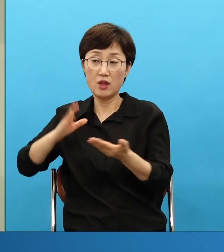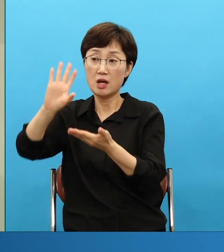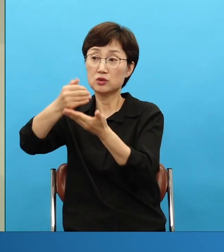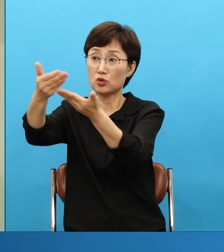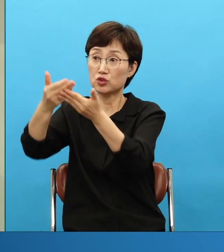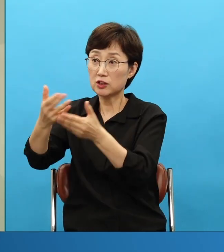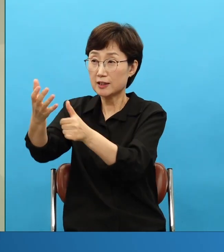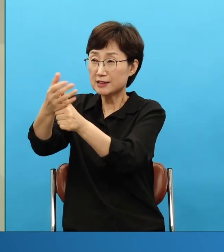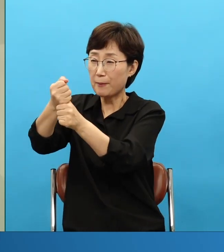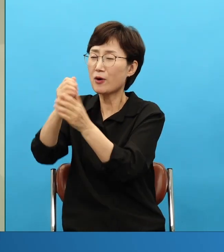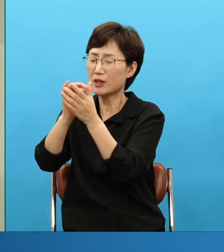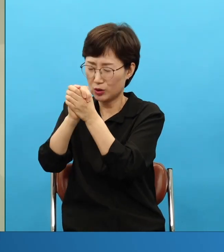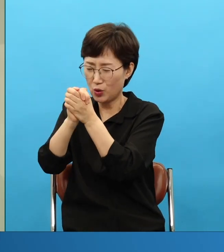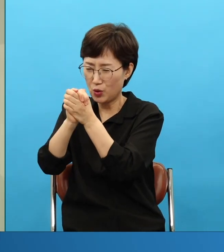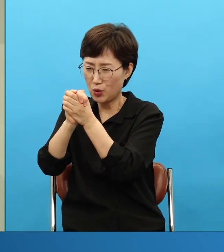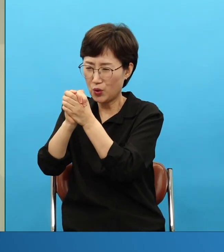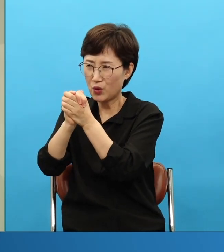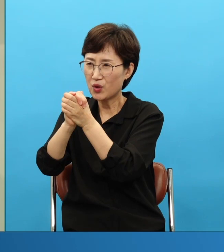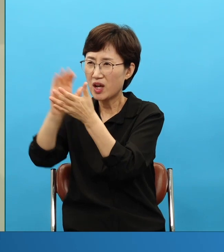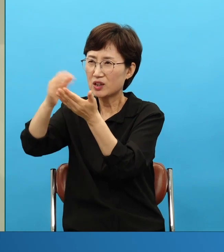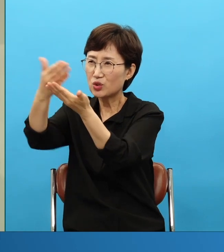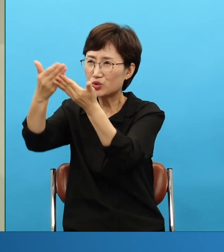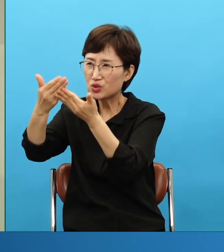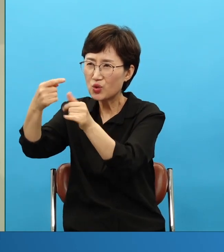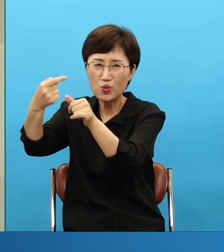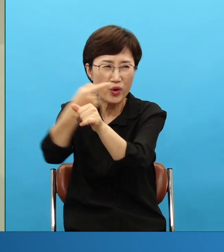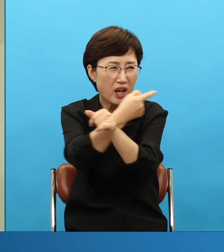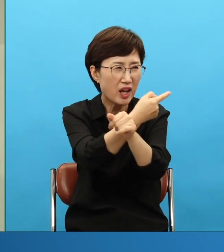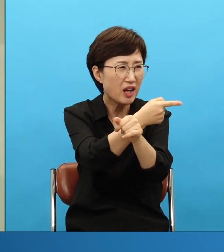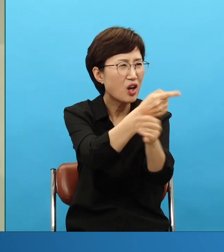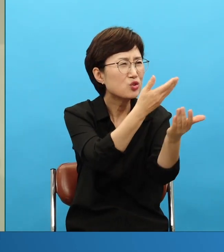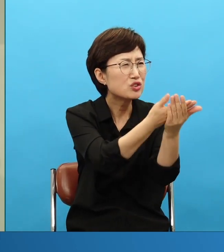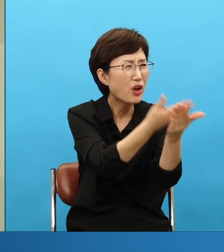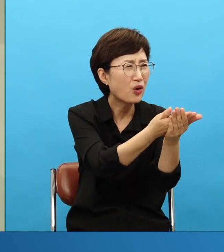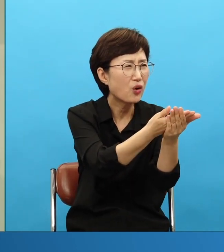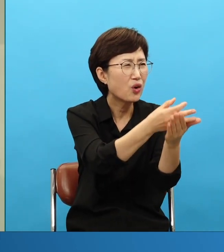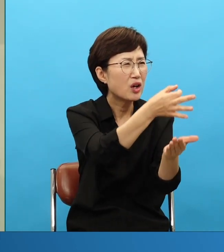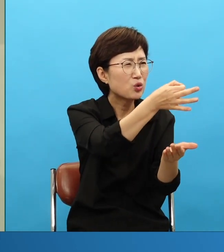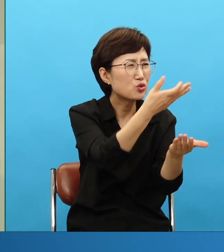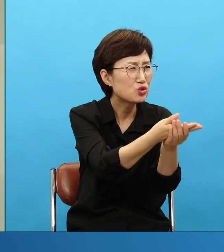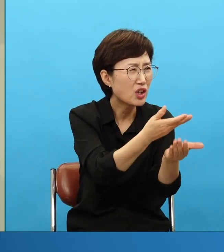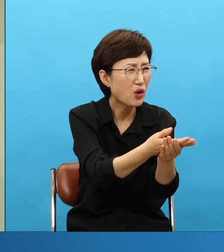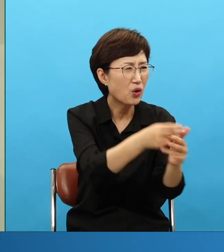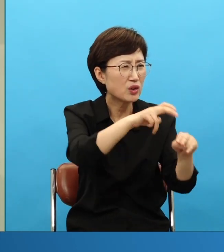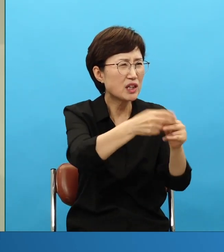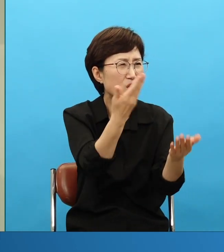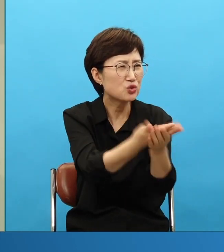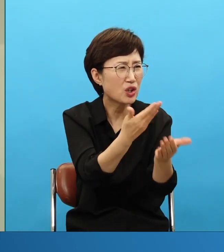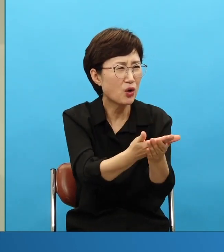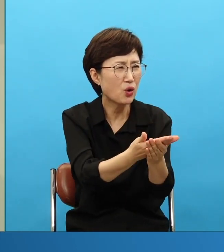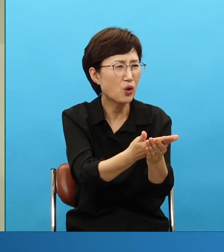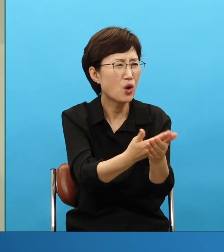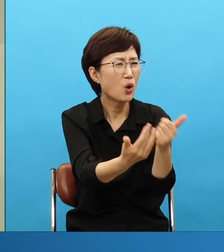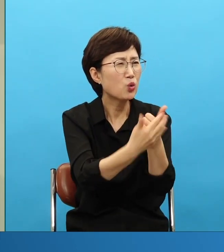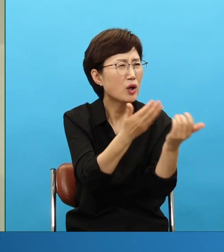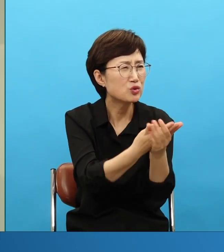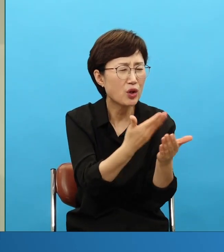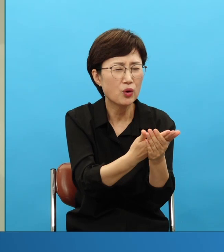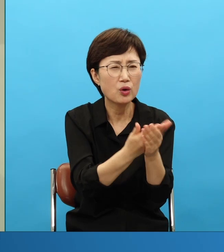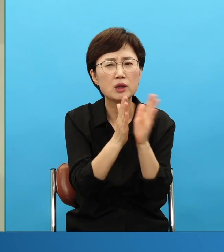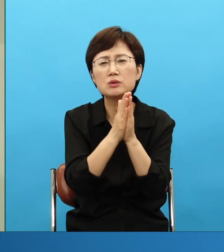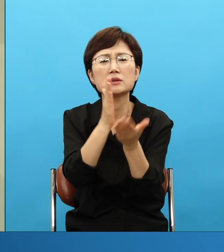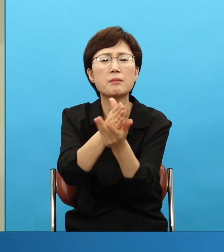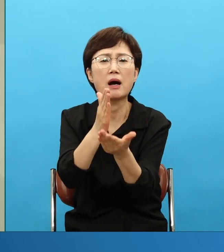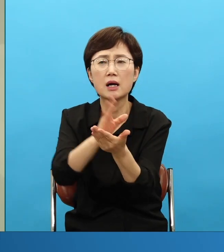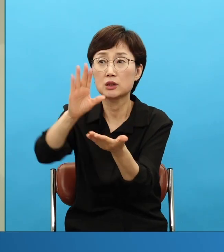이거 달라 저거 달라. 뭐 But is there- 거지도 아니고 말아 맨날 그래요. Instead of doing what Jesus tells us, we're always asking for this and asking for that. We're not beggars.